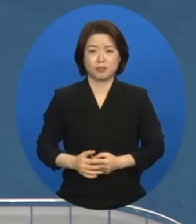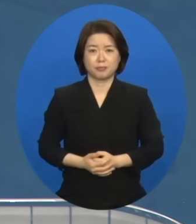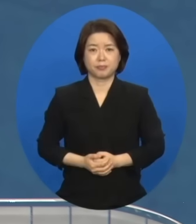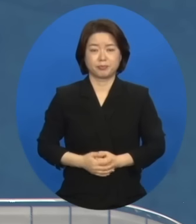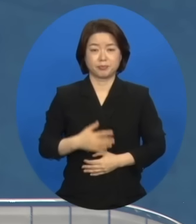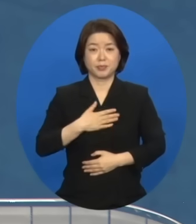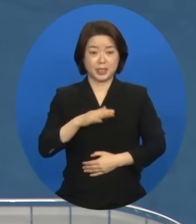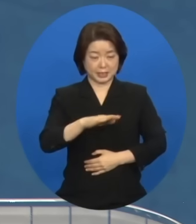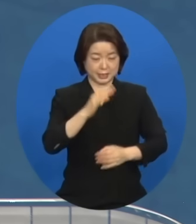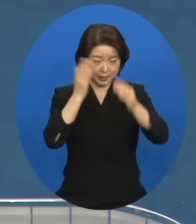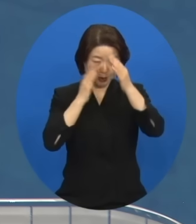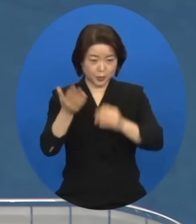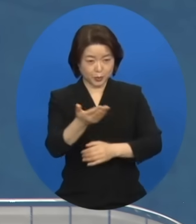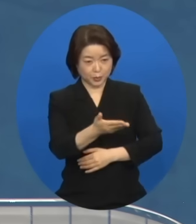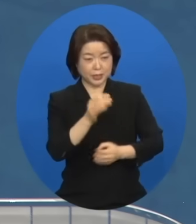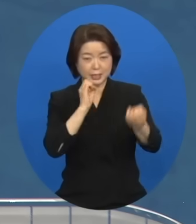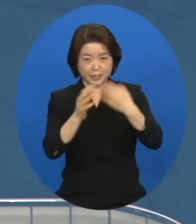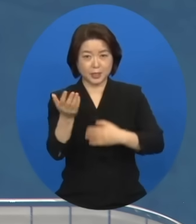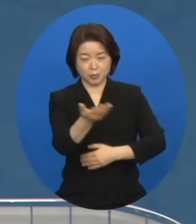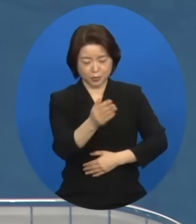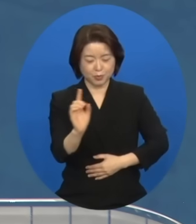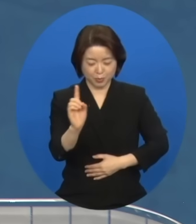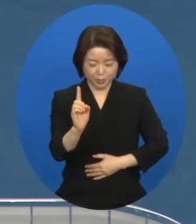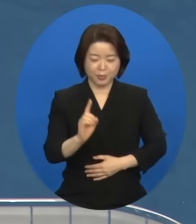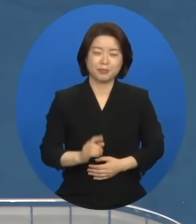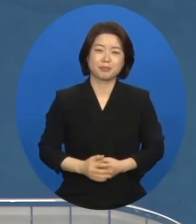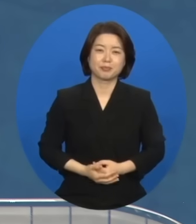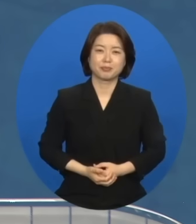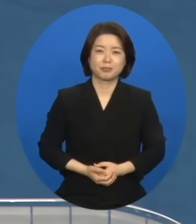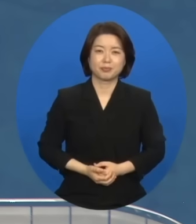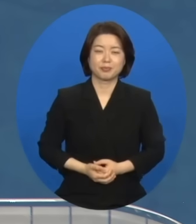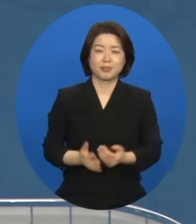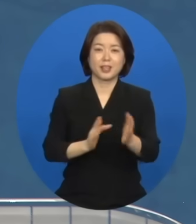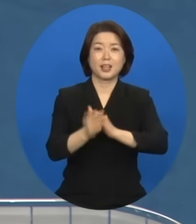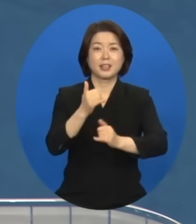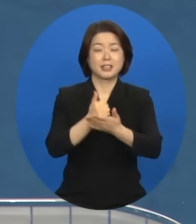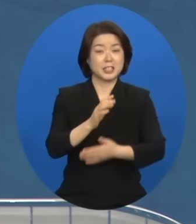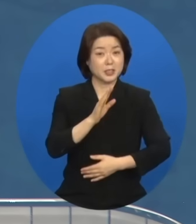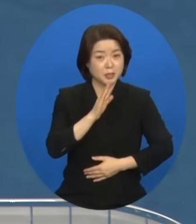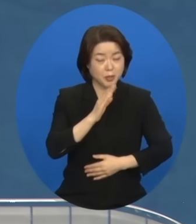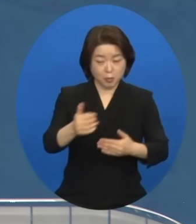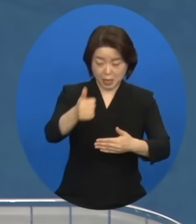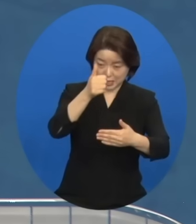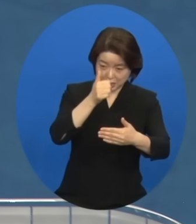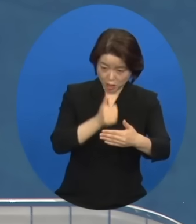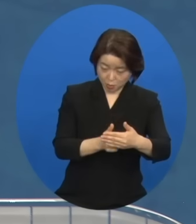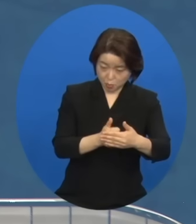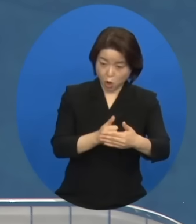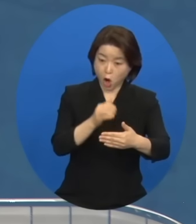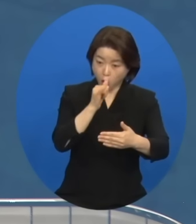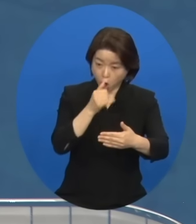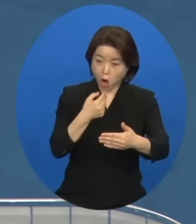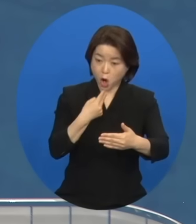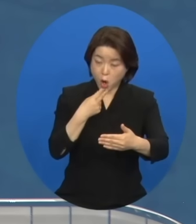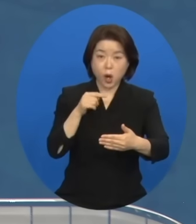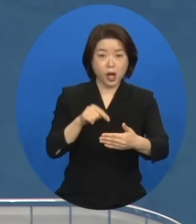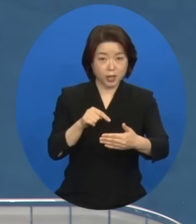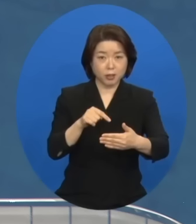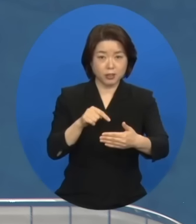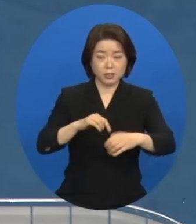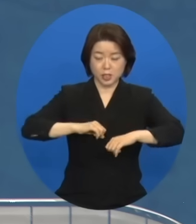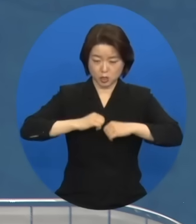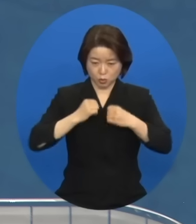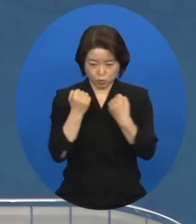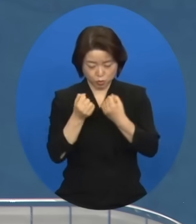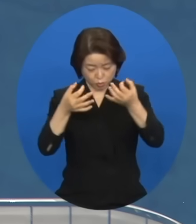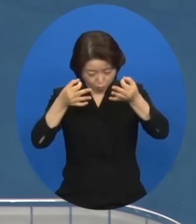그래서 제가 그 성도님에게 그렇게 대답을 드렸어요. 예수님을 정말 영접했는지 아닌지는 순종을